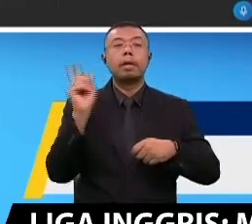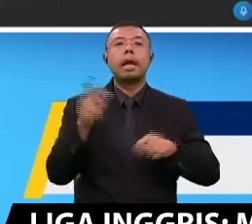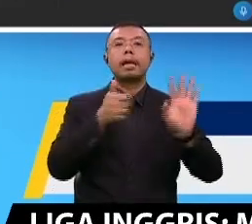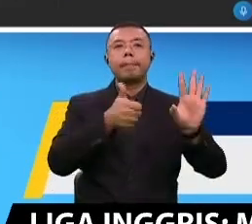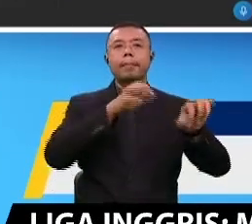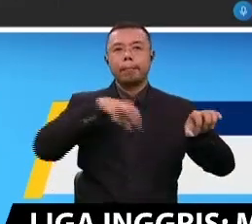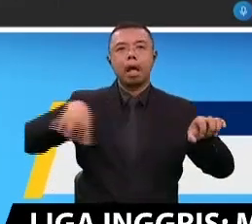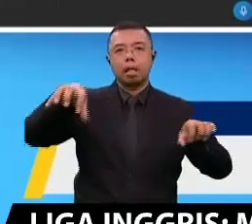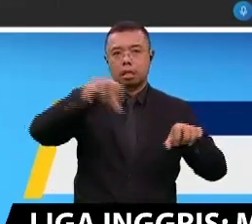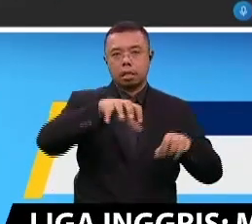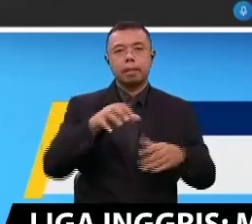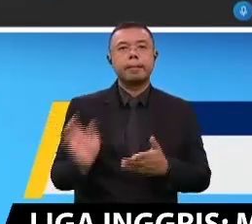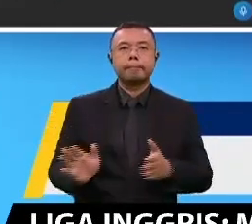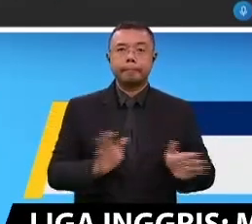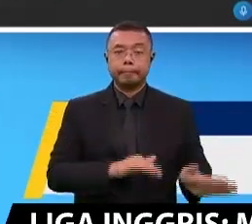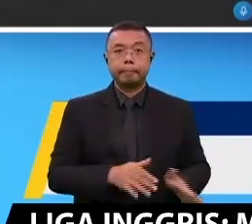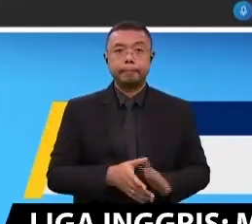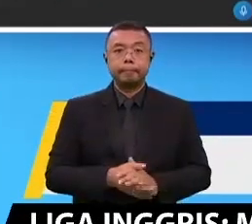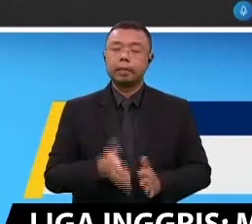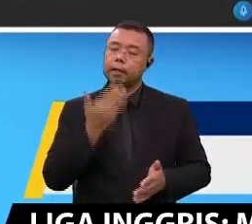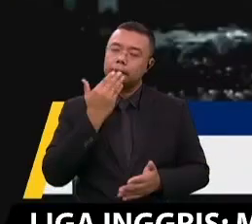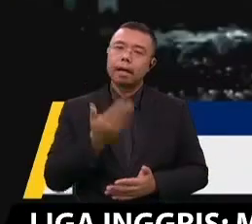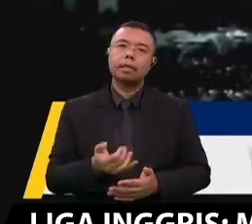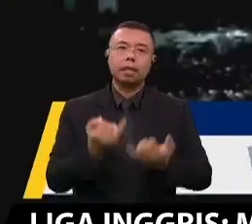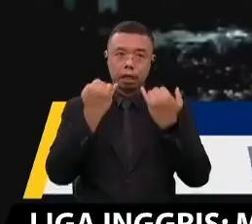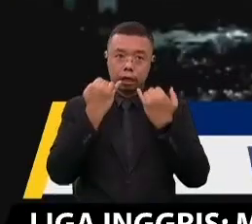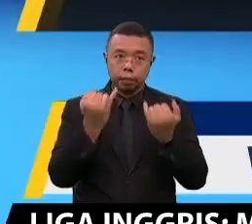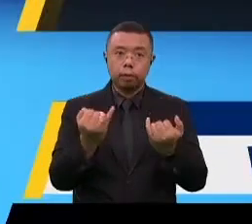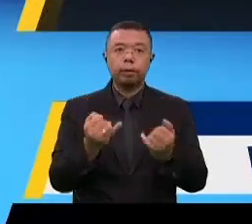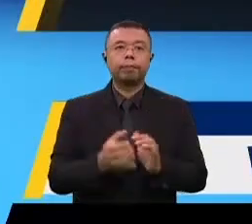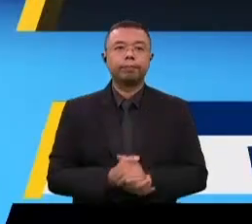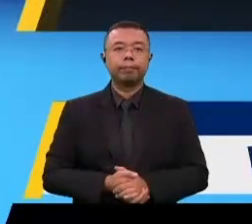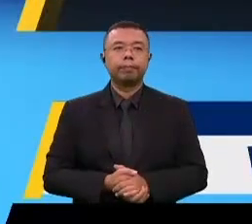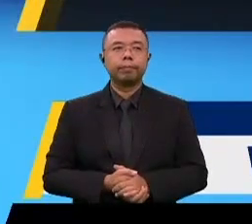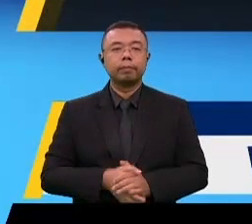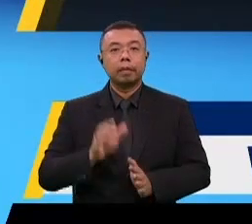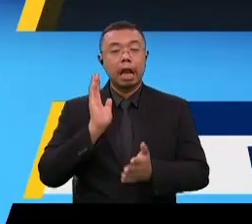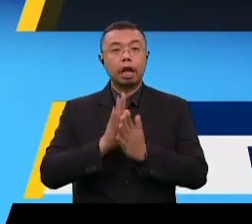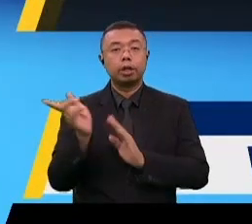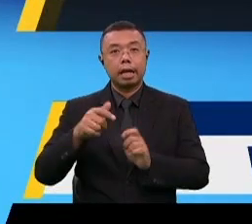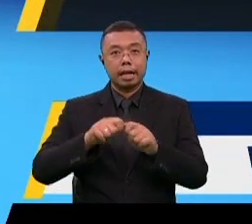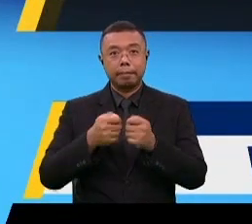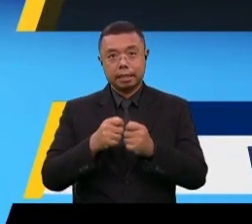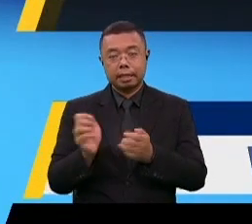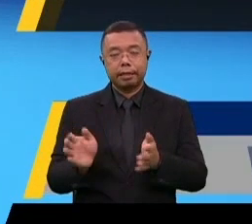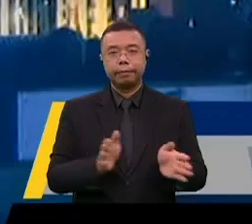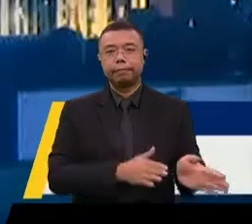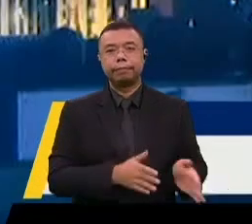Kecamatan Baik terima kasih Udin alirannya atas laporan Anda langsung dari Pati Jawa Tengah selamat kembali